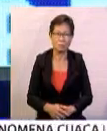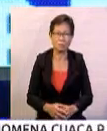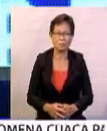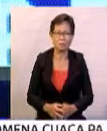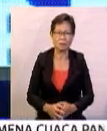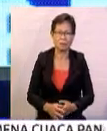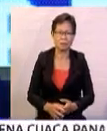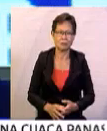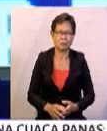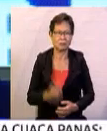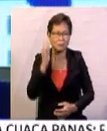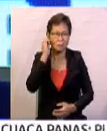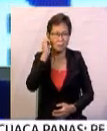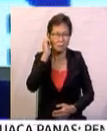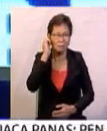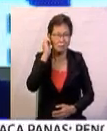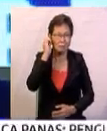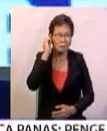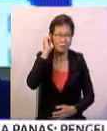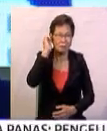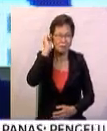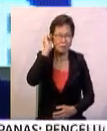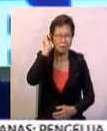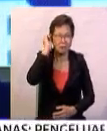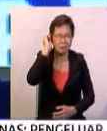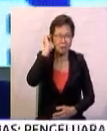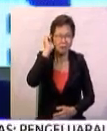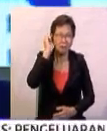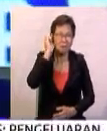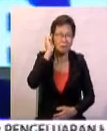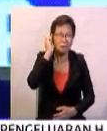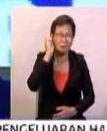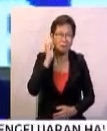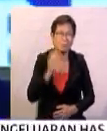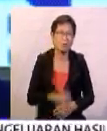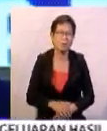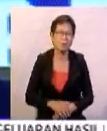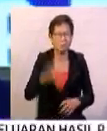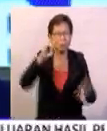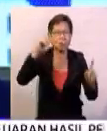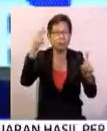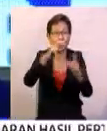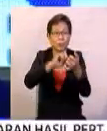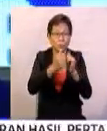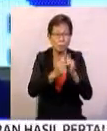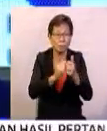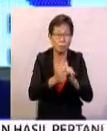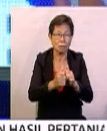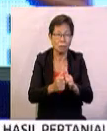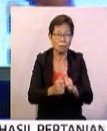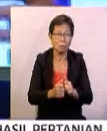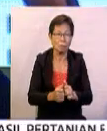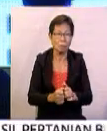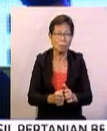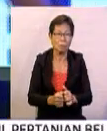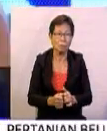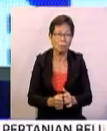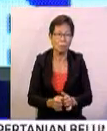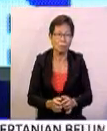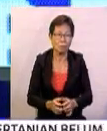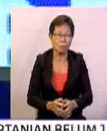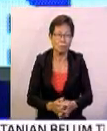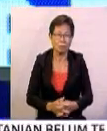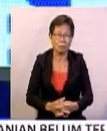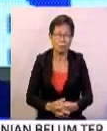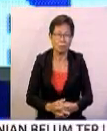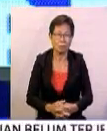rakyat Malaysia boleh sentiasa berjalan. Persepsi bahawa sukan itu terlalu mahal atau hanya perlu ada infra